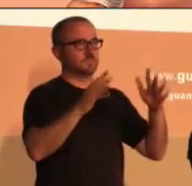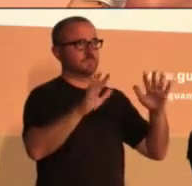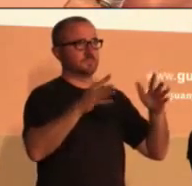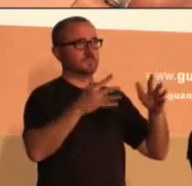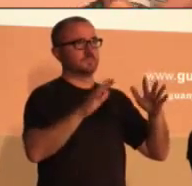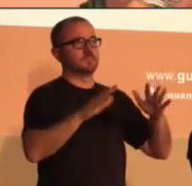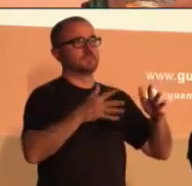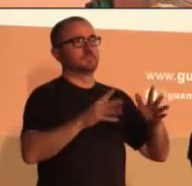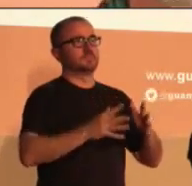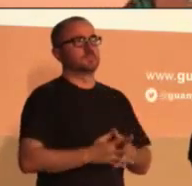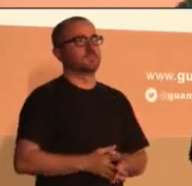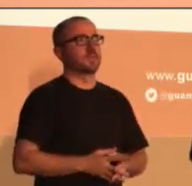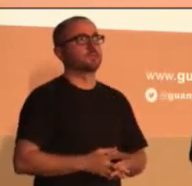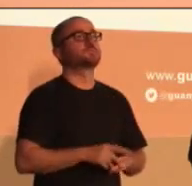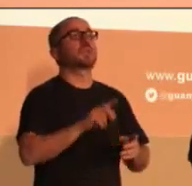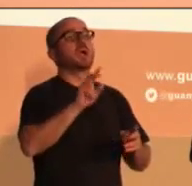I